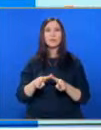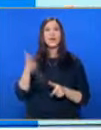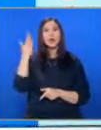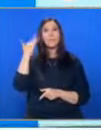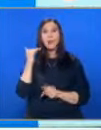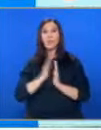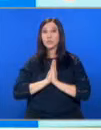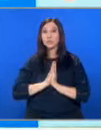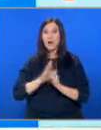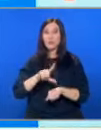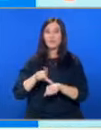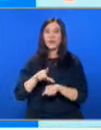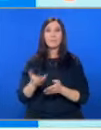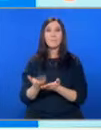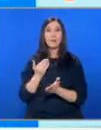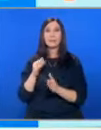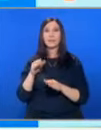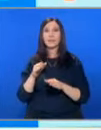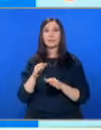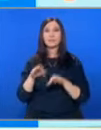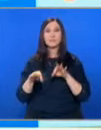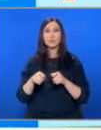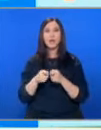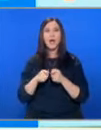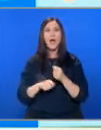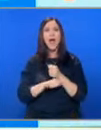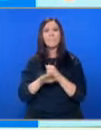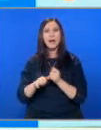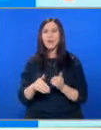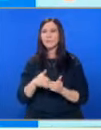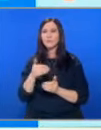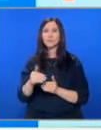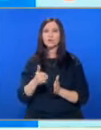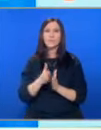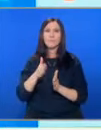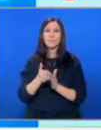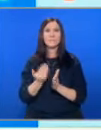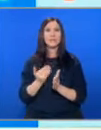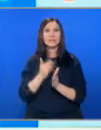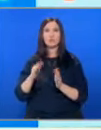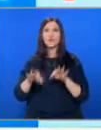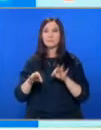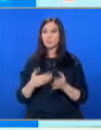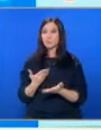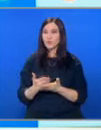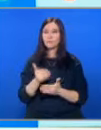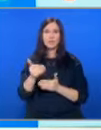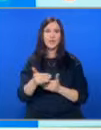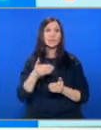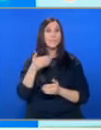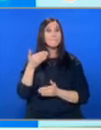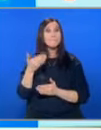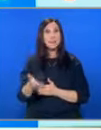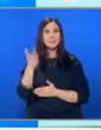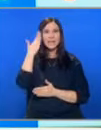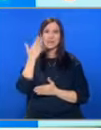Мария Габриел призова по време на предизборната кампания за предстоящите предсрочни избори да се поставят приоритетите пред страната, без да се нарушава